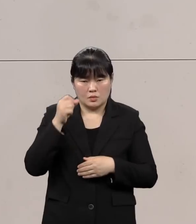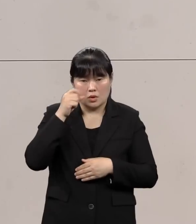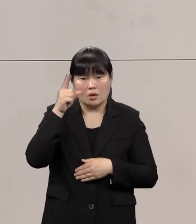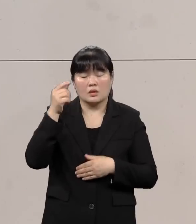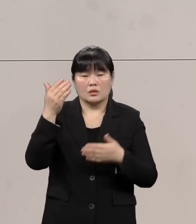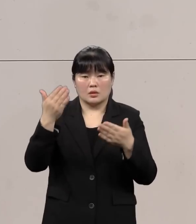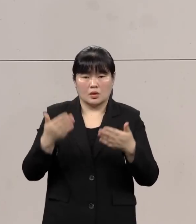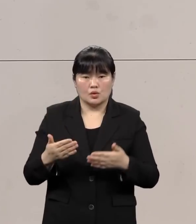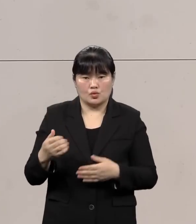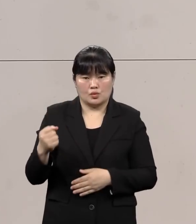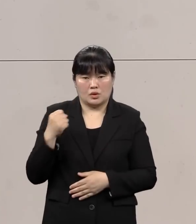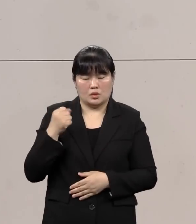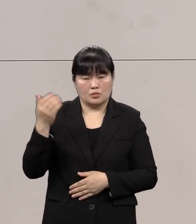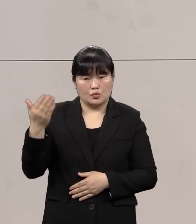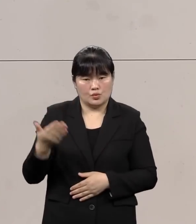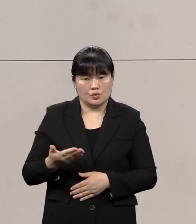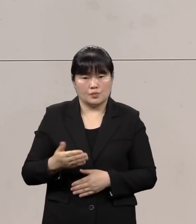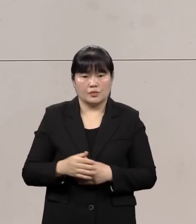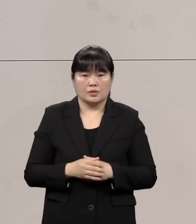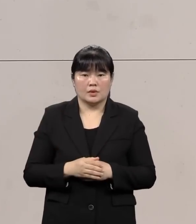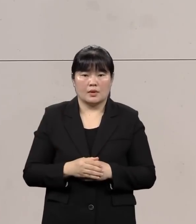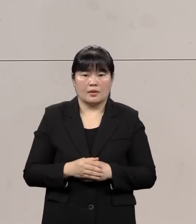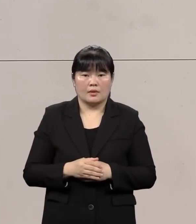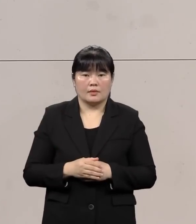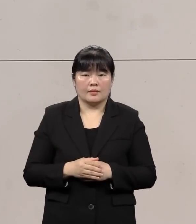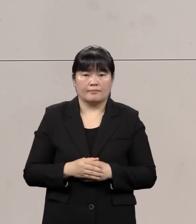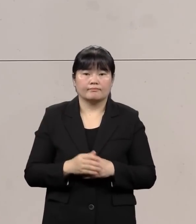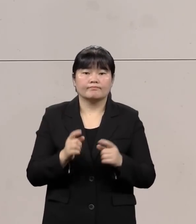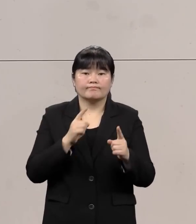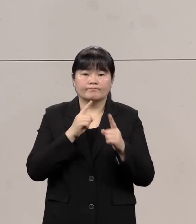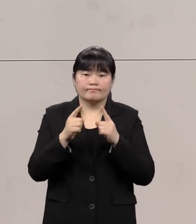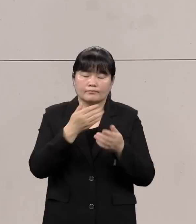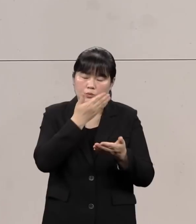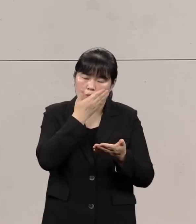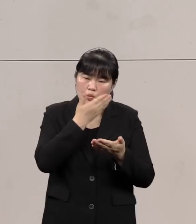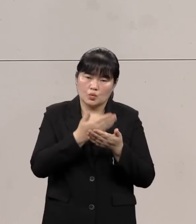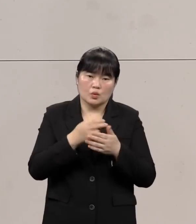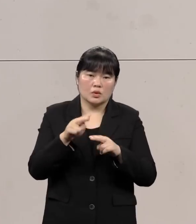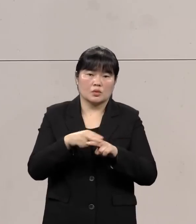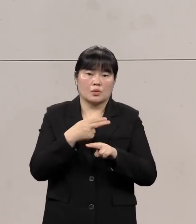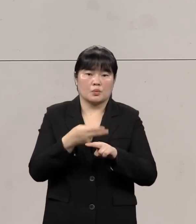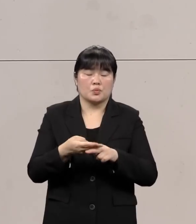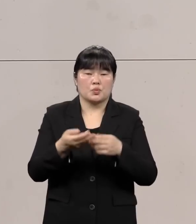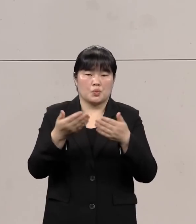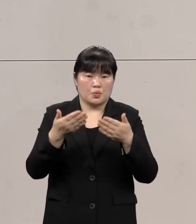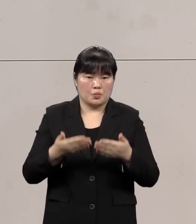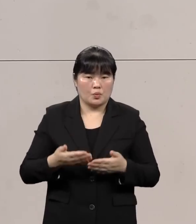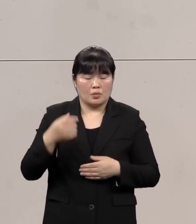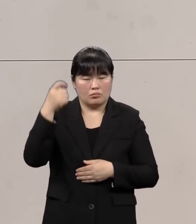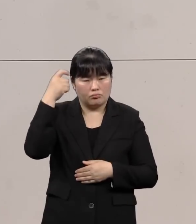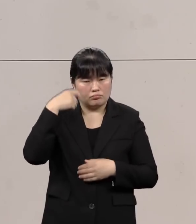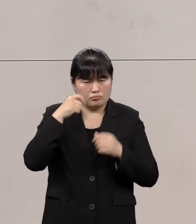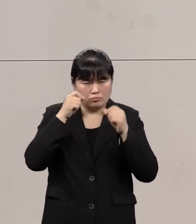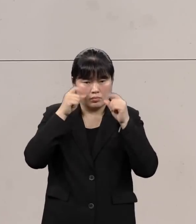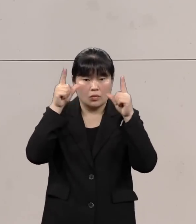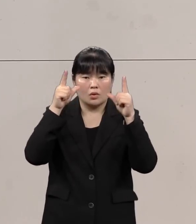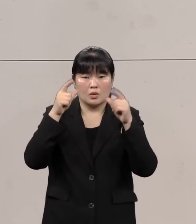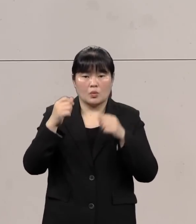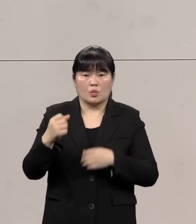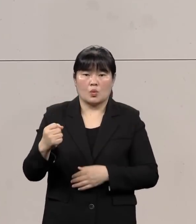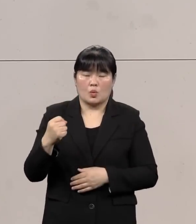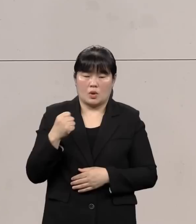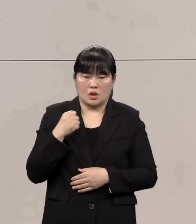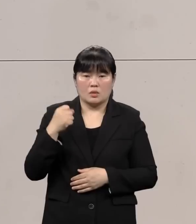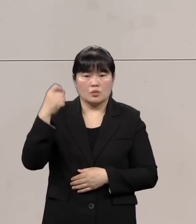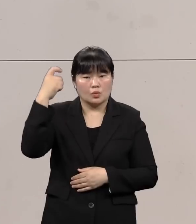힘이 있습니다 말씀을 소중한 선물로 받아들이고 우리 삶의 힘으로